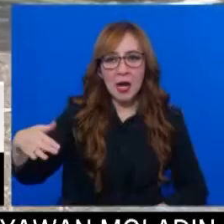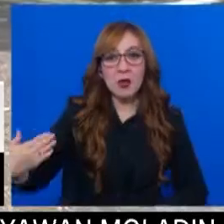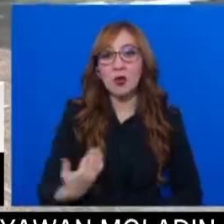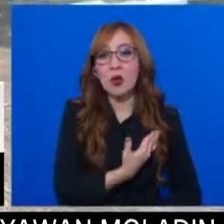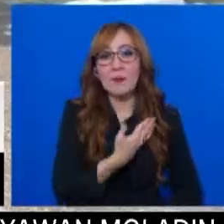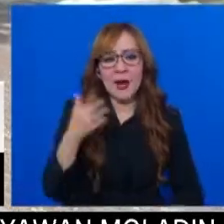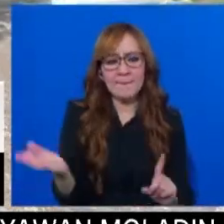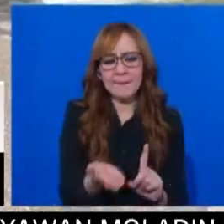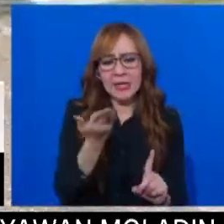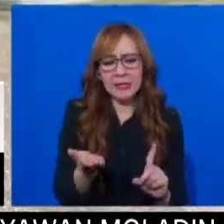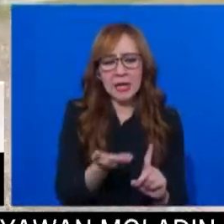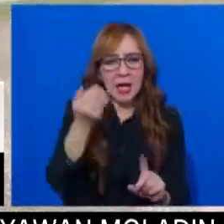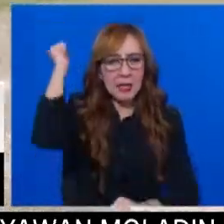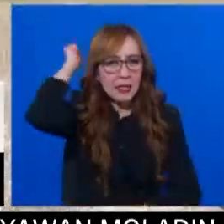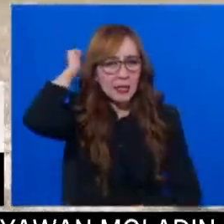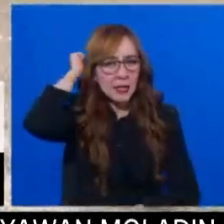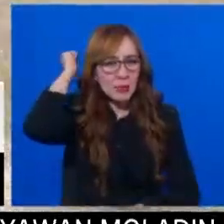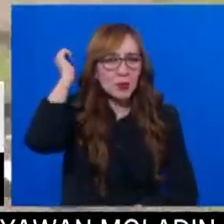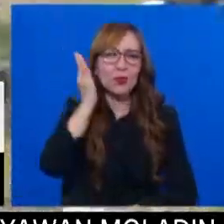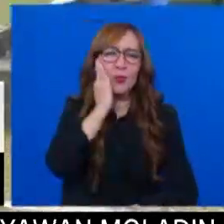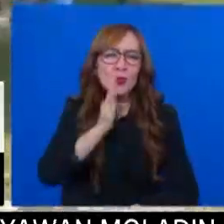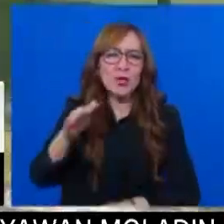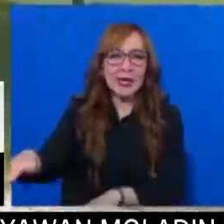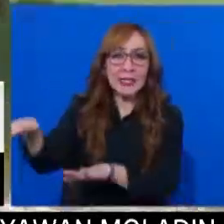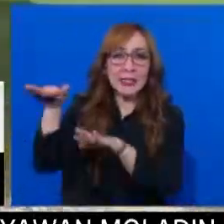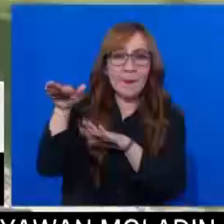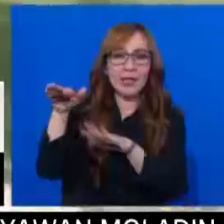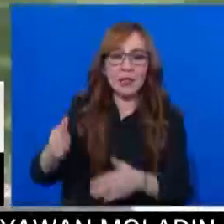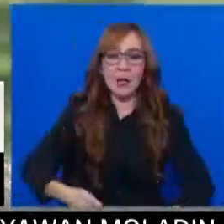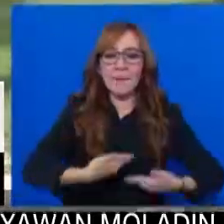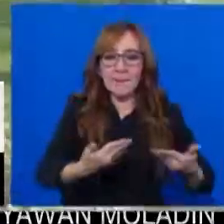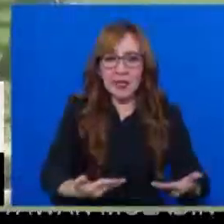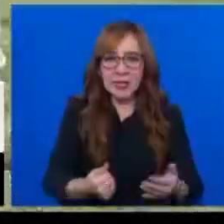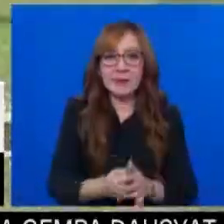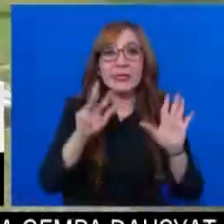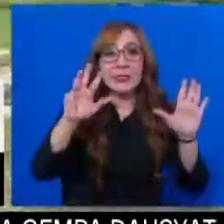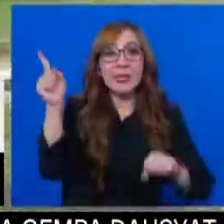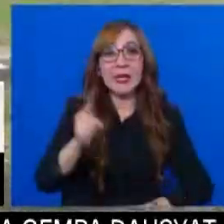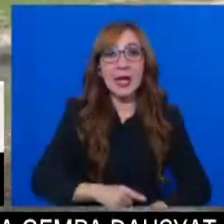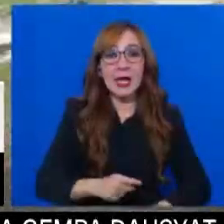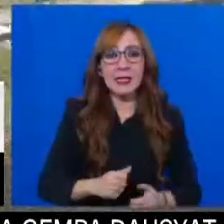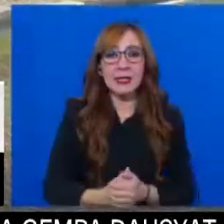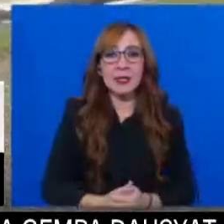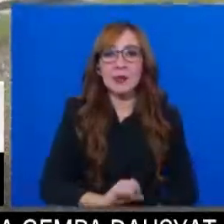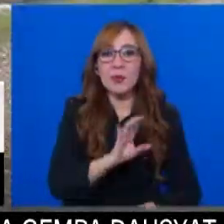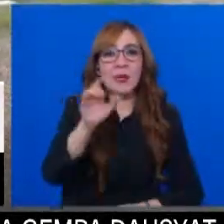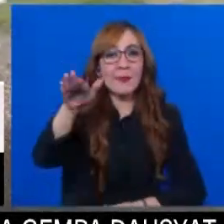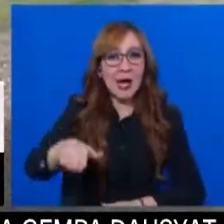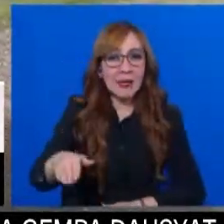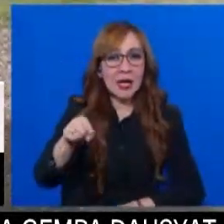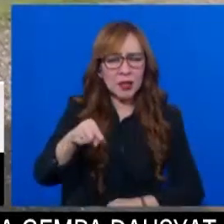seksual ibu muda di Jambi. Penyerahan 9 dari 17 anak korban pelecehan itu dilakukan pada Selasa